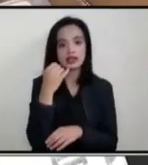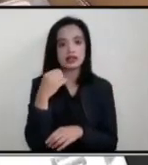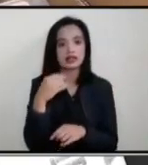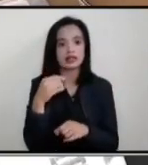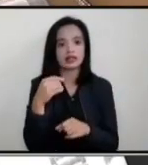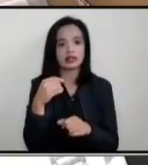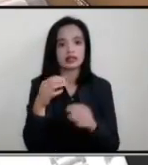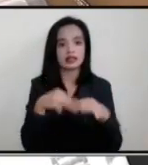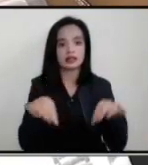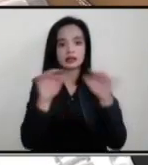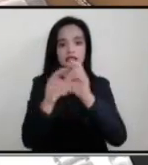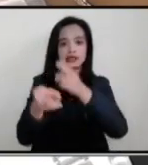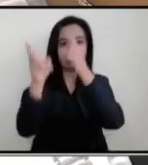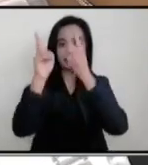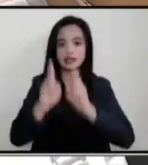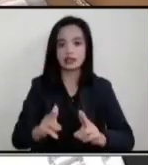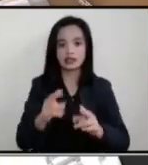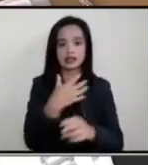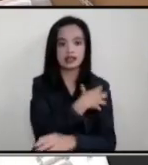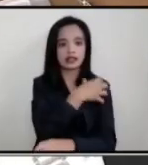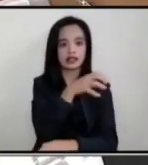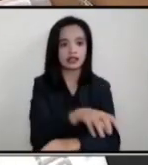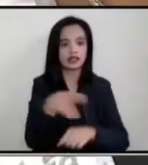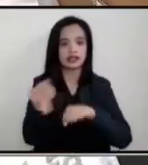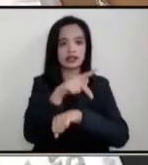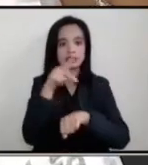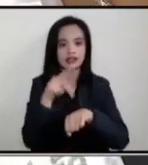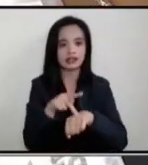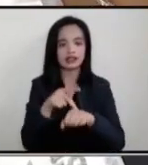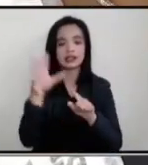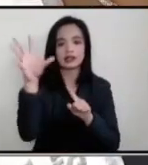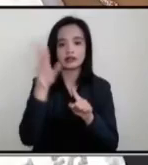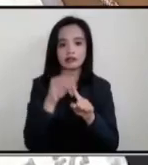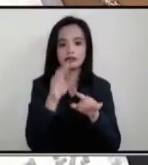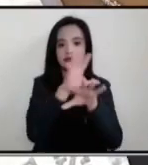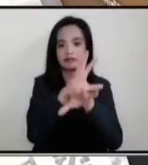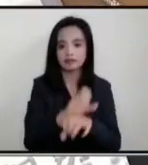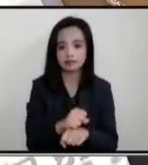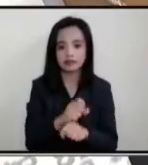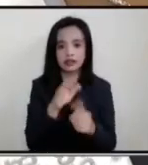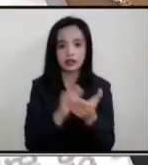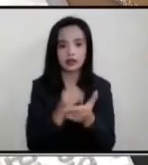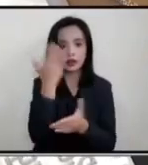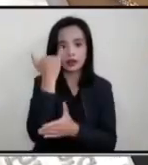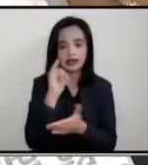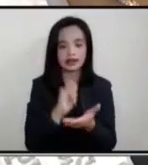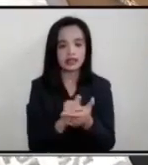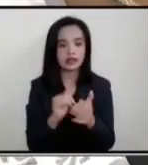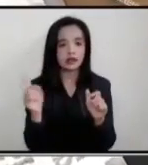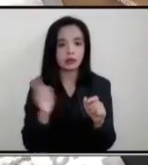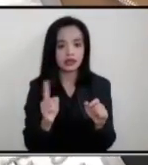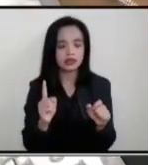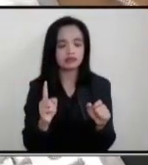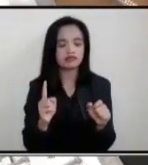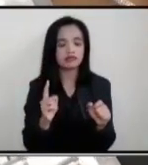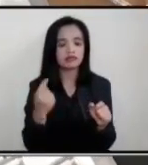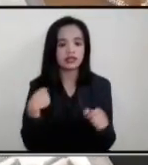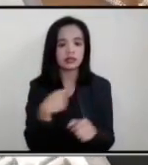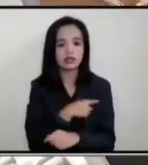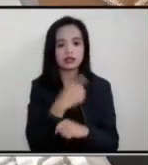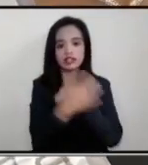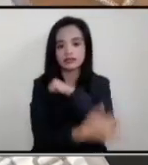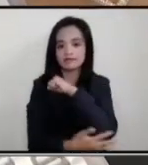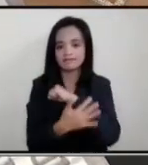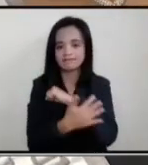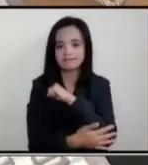country's rich culture and traditions as it is one of the driving forces of our country. So we are